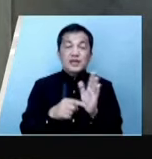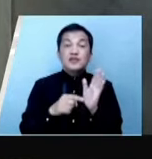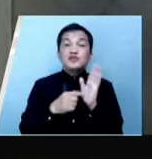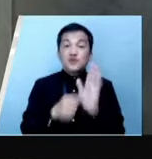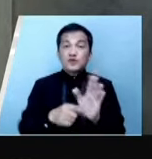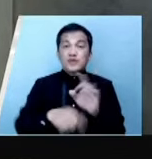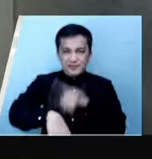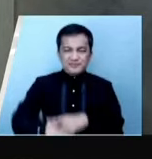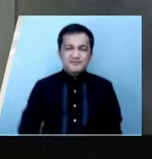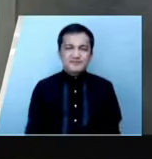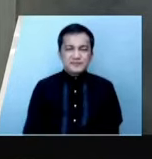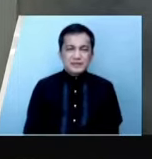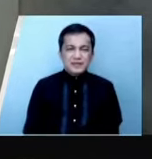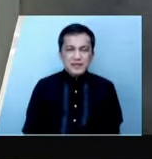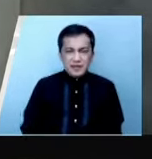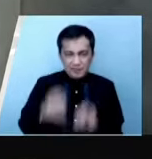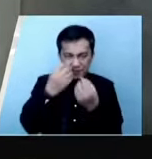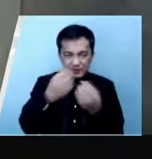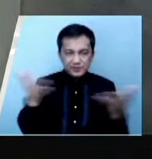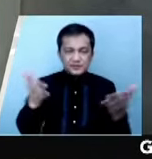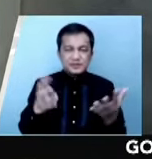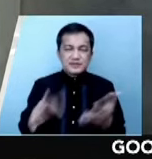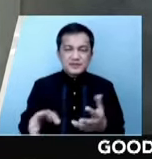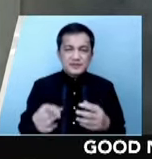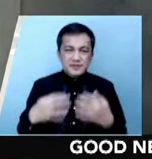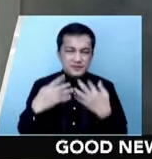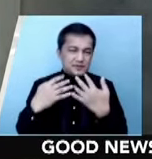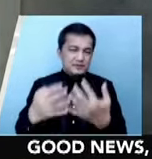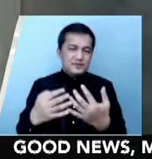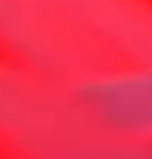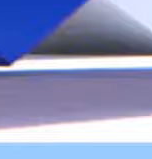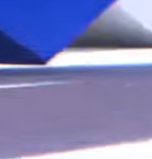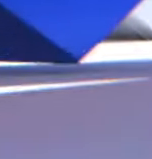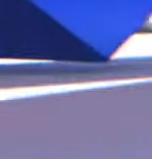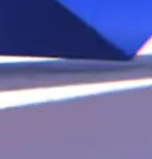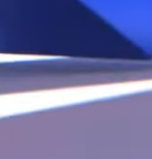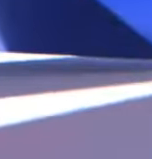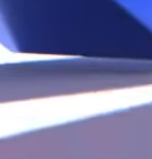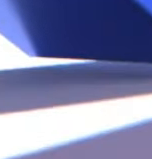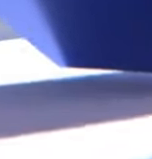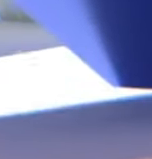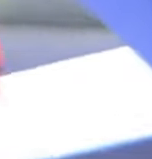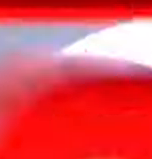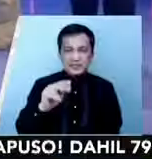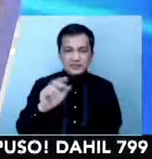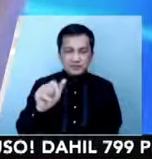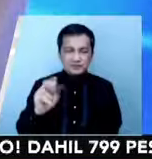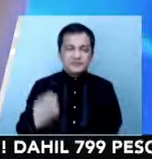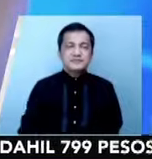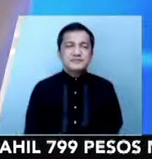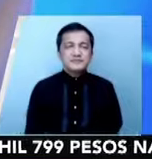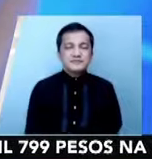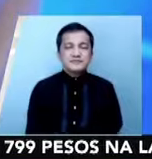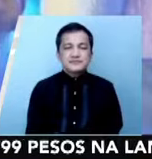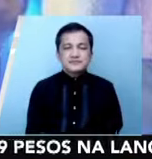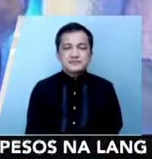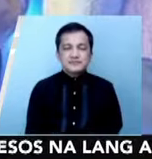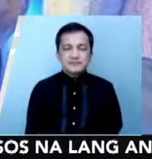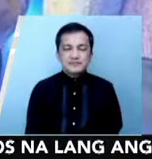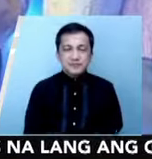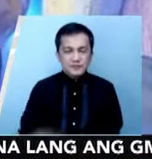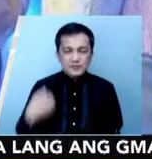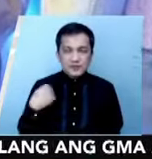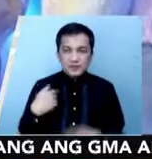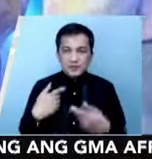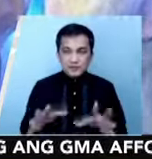pasabog na dapat abangan ng ating mga madlang kapuso, ichichika ni Nelson Canlas. Hindi pa tapos, maglalaro pa siya sa